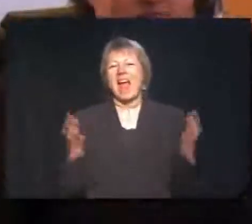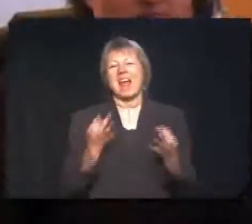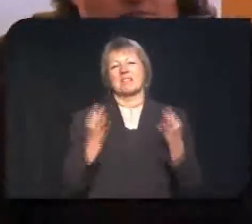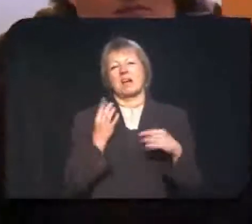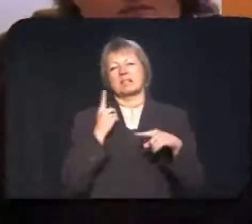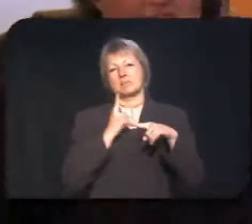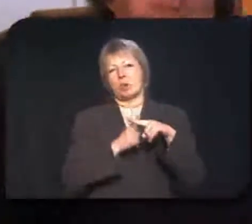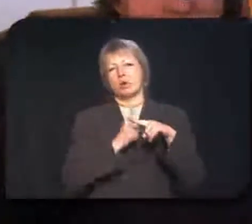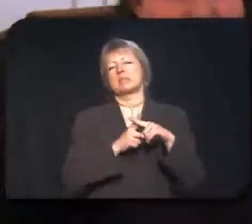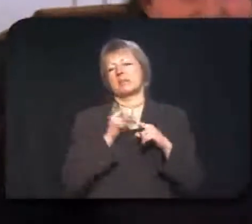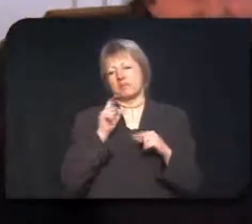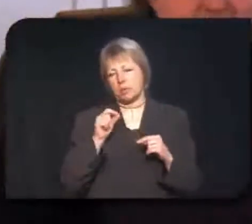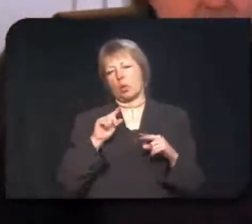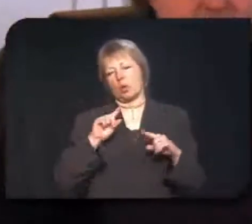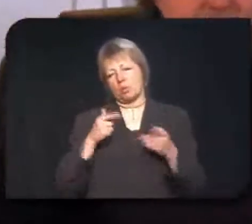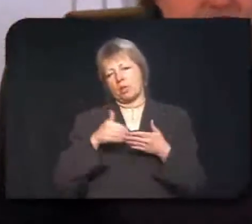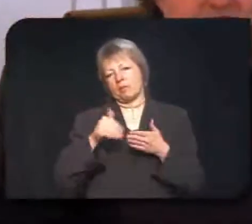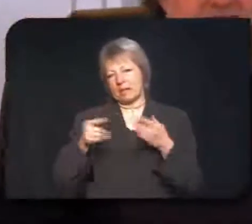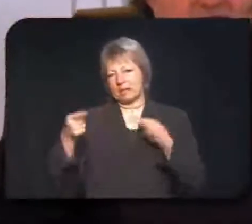weitere Runde geben